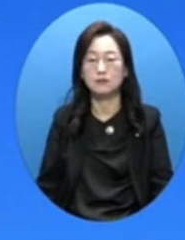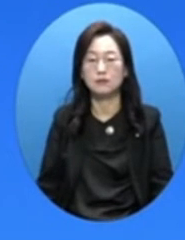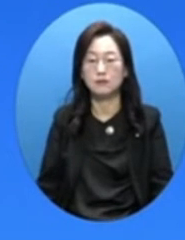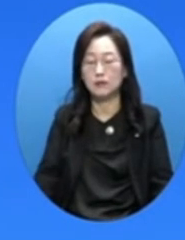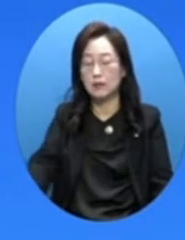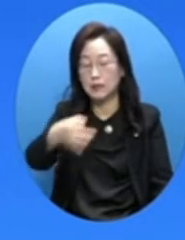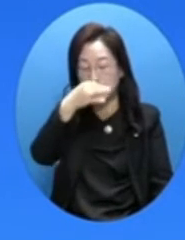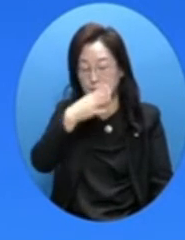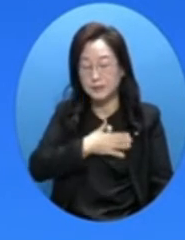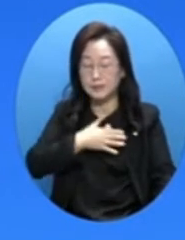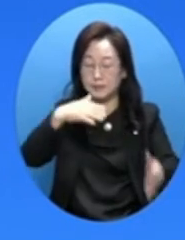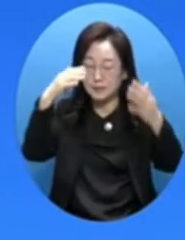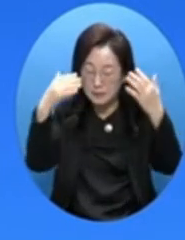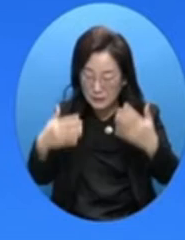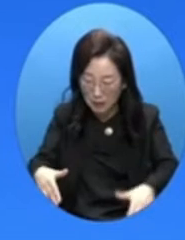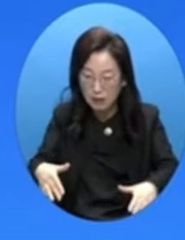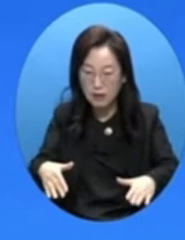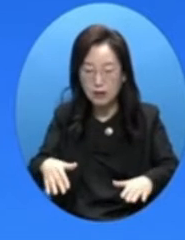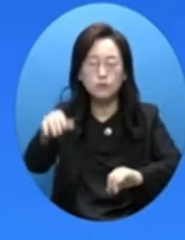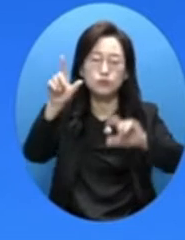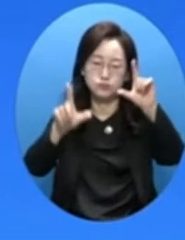힘들고 지친 그런 삶을 살고 계신데